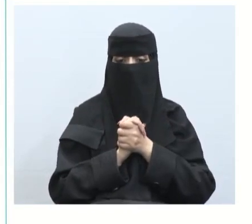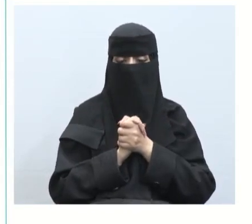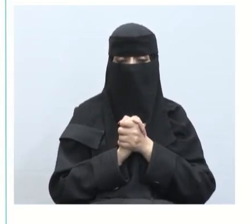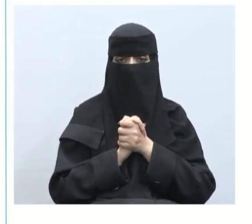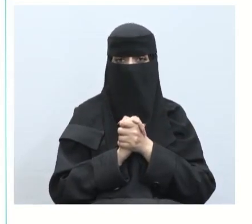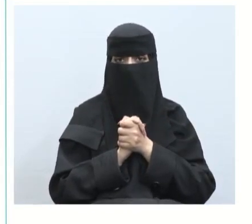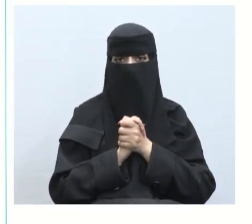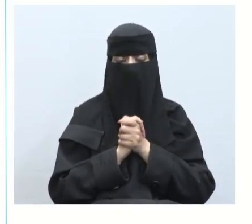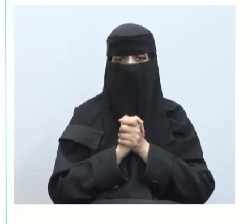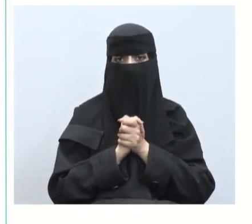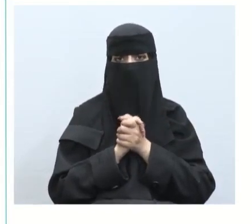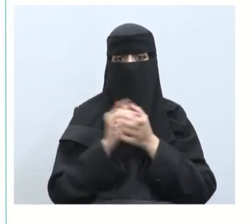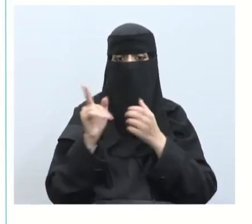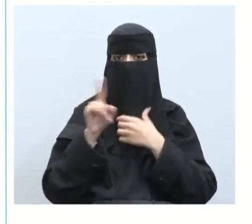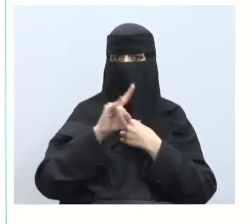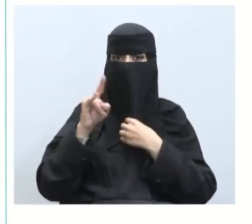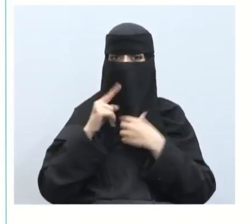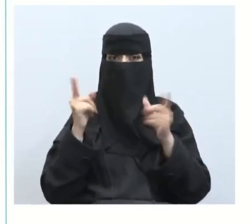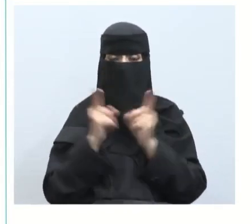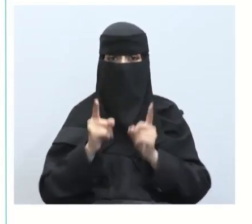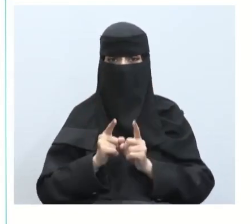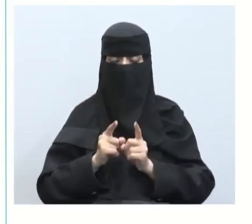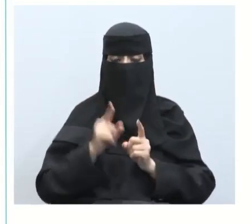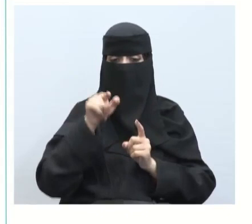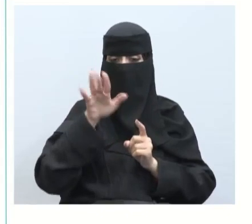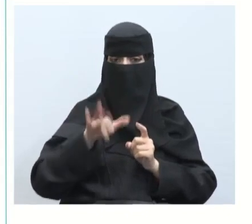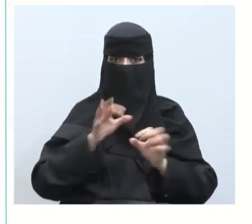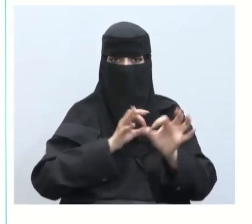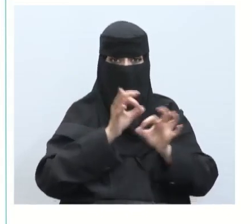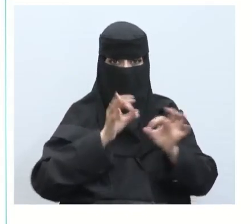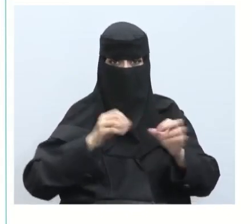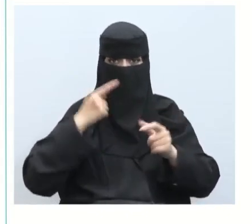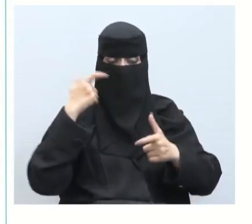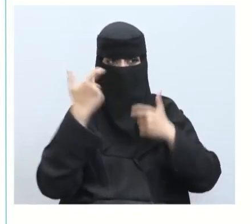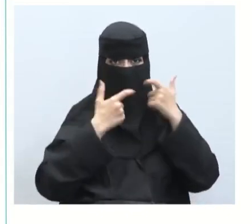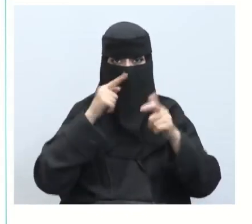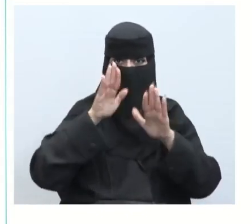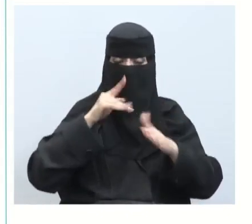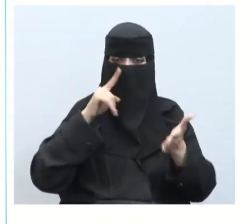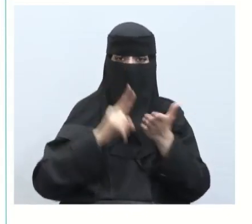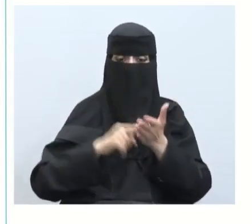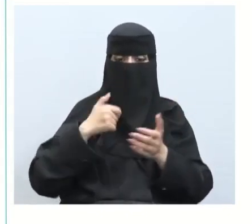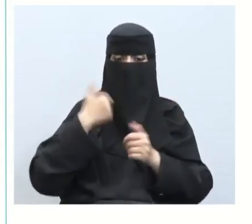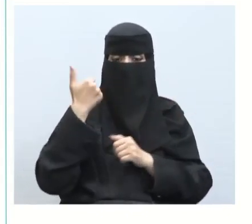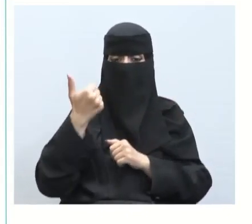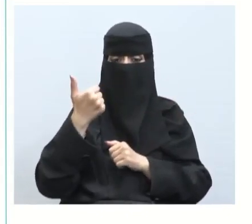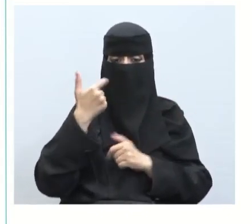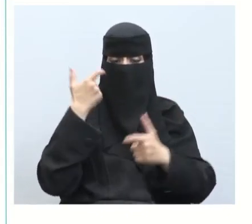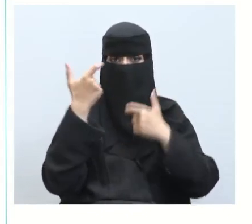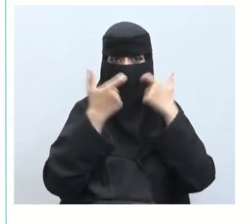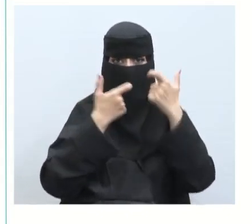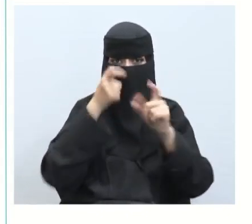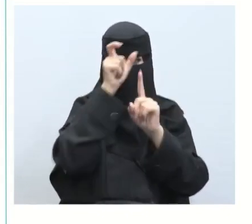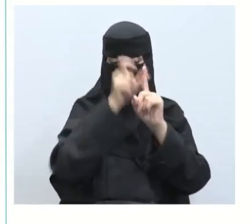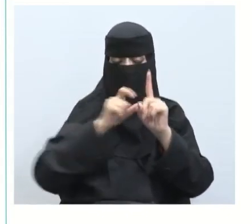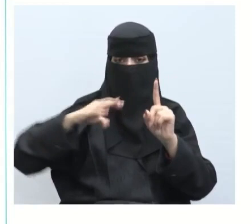ايضا الامر لا يقتصر فقط على هذا الامر او التخطيط ومتابعه ايضا يراقبون